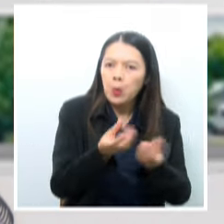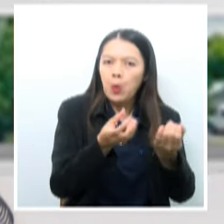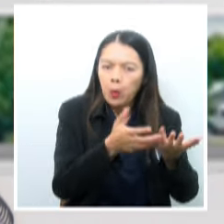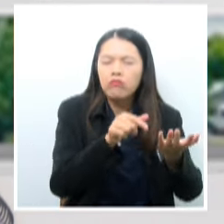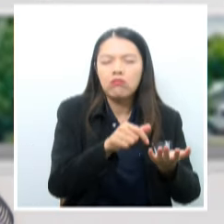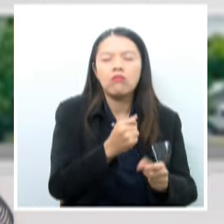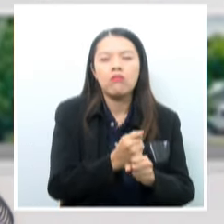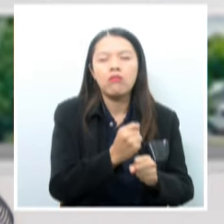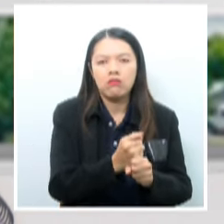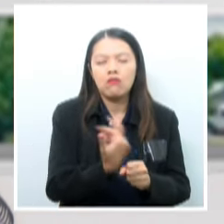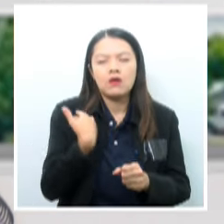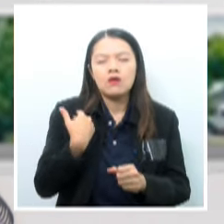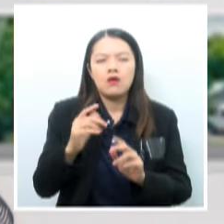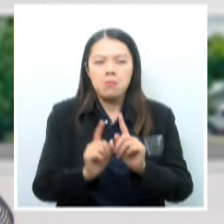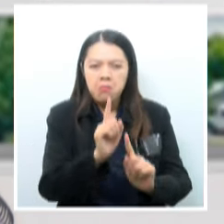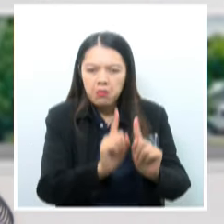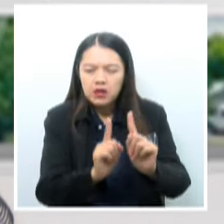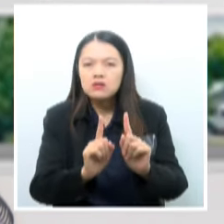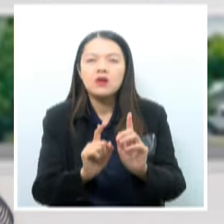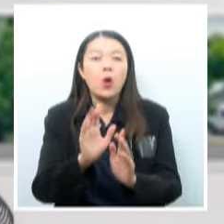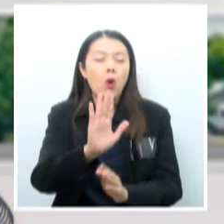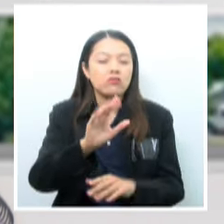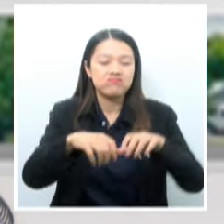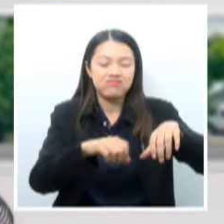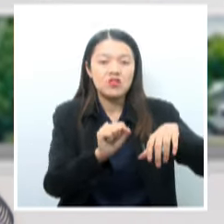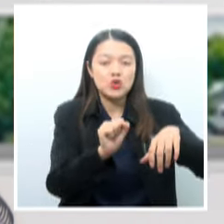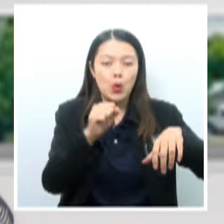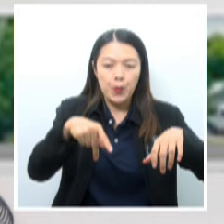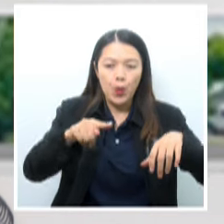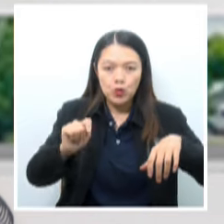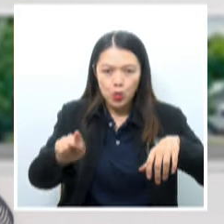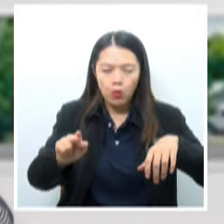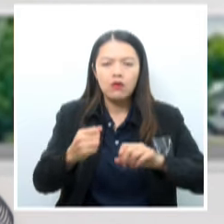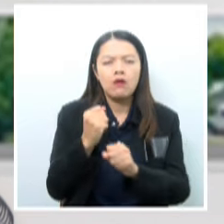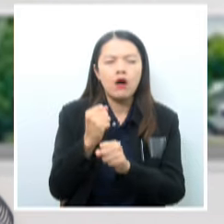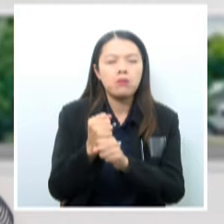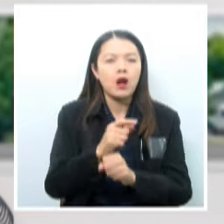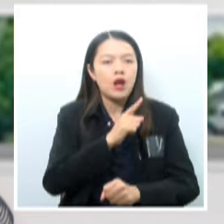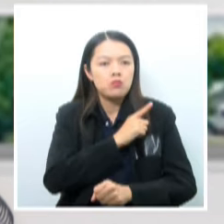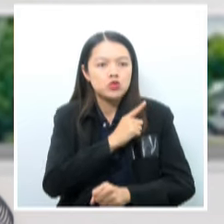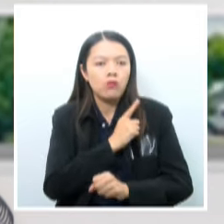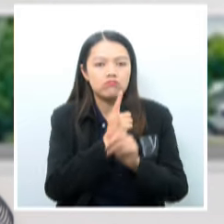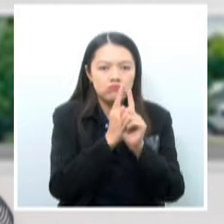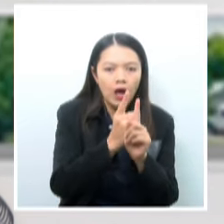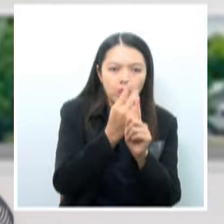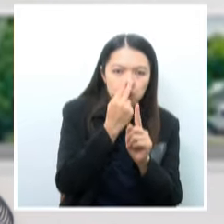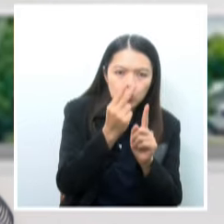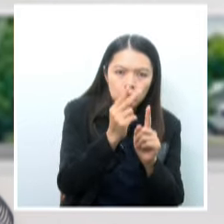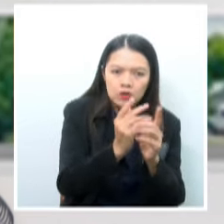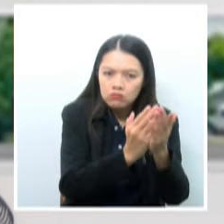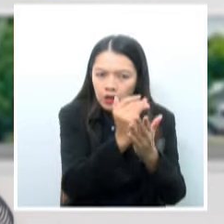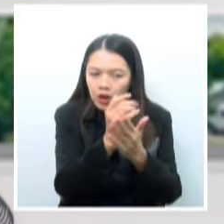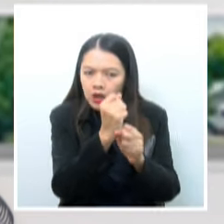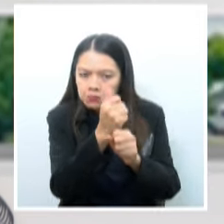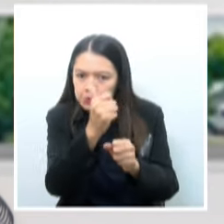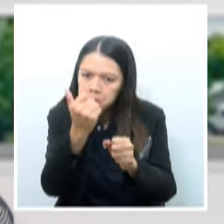และประเมินผลการจัดการศึกษาขั้นพื้นฐานเนี่ยครับเป็นหน่วยงานหลักที่มีภารกิจในการติดตามผลความสำเร็จในการดำเนินง